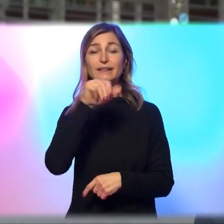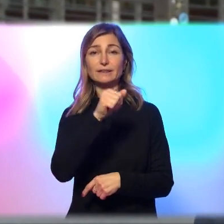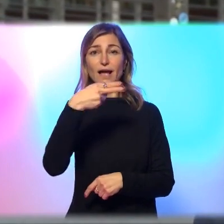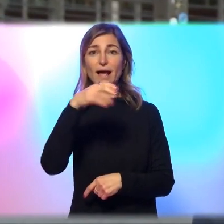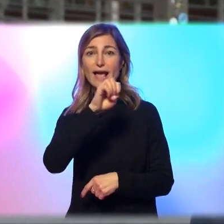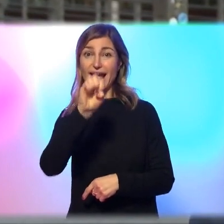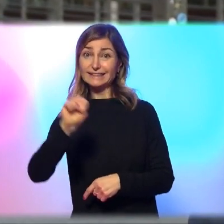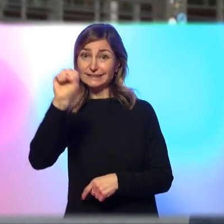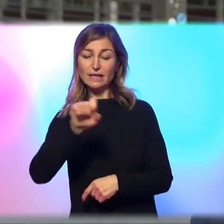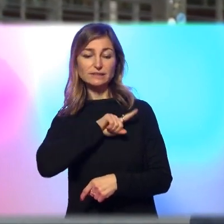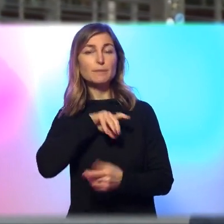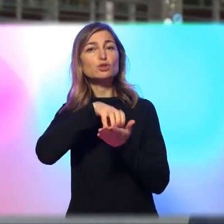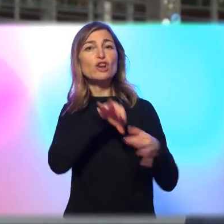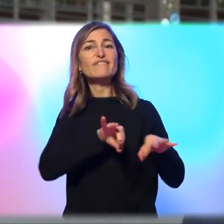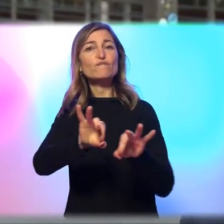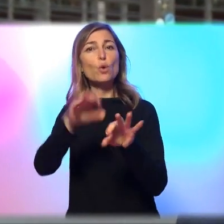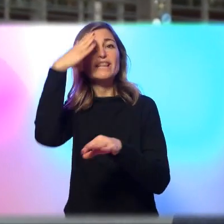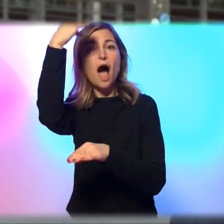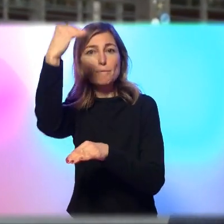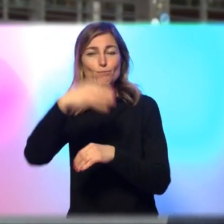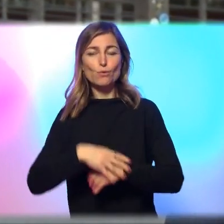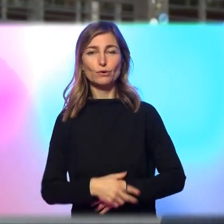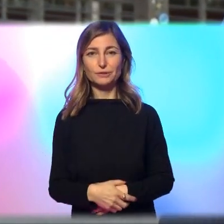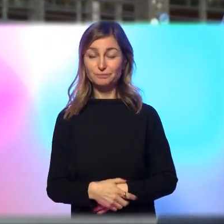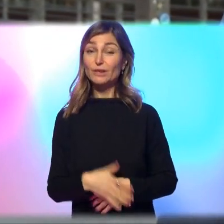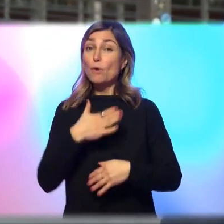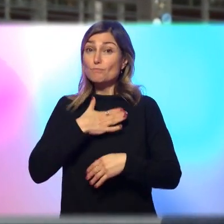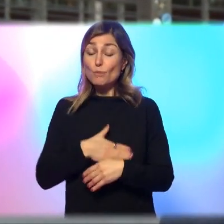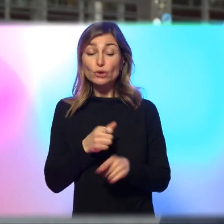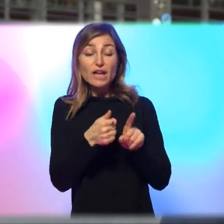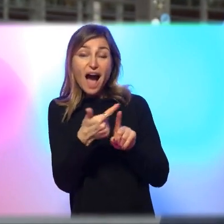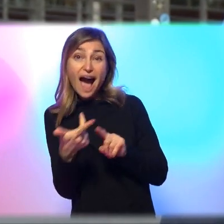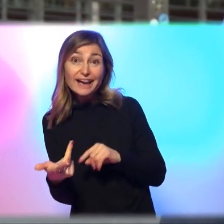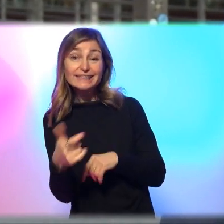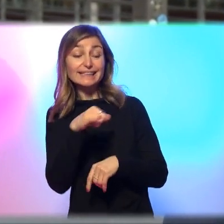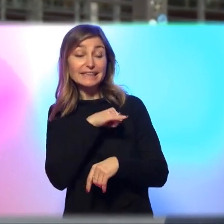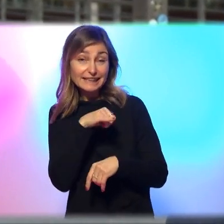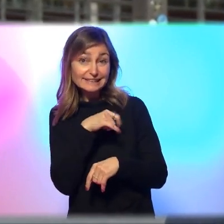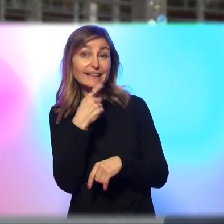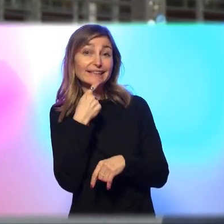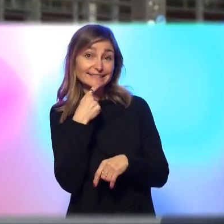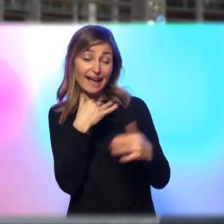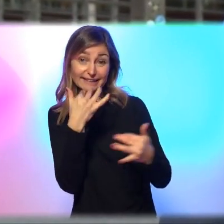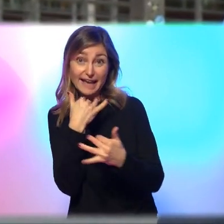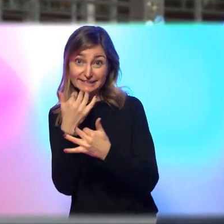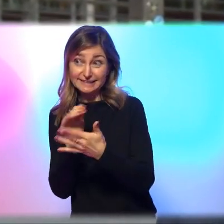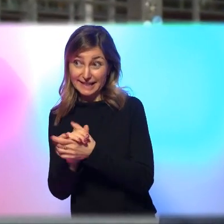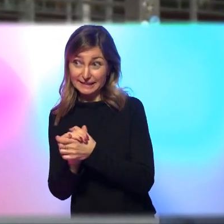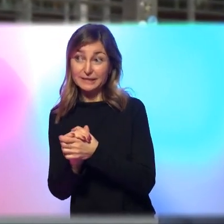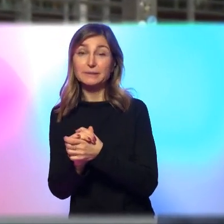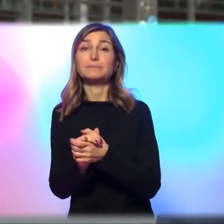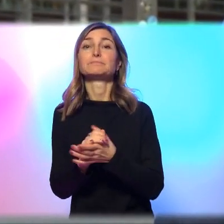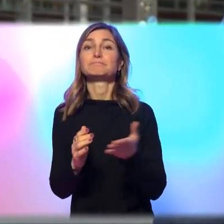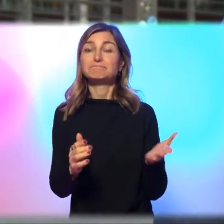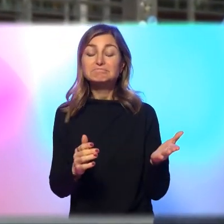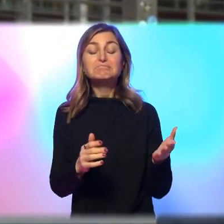in Hamburg. Und ich möchte mal über einige interessante Müllsachen erzählen. Sie sind rot,